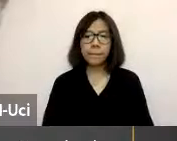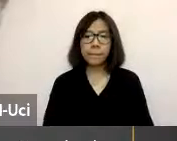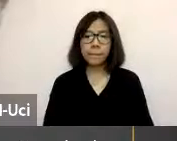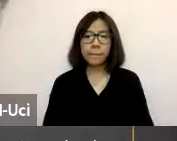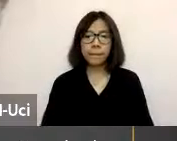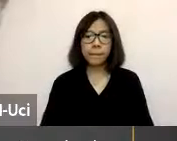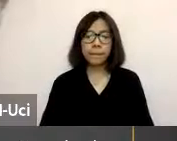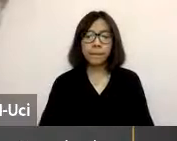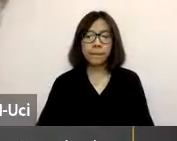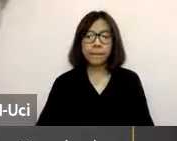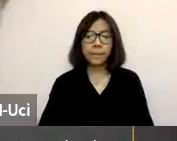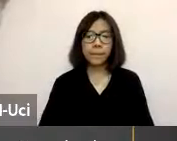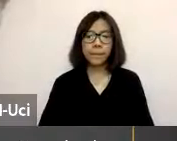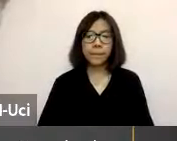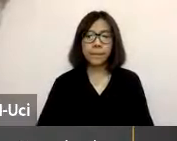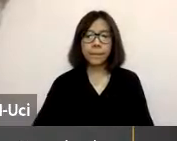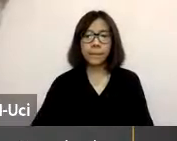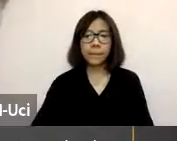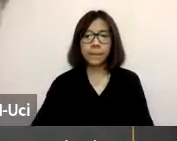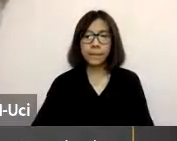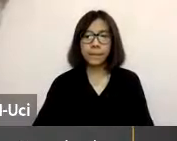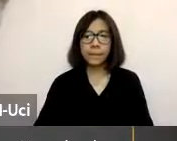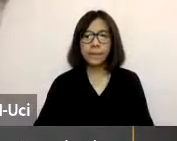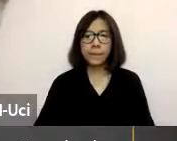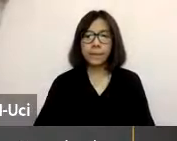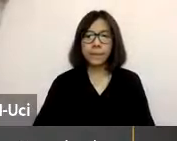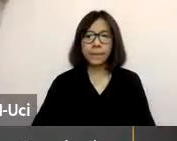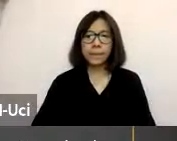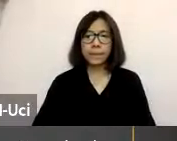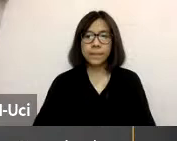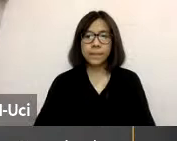hai hai Hai sahabat